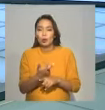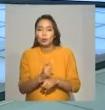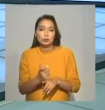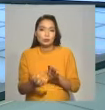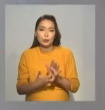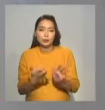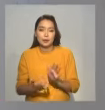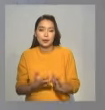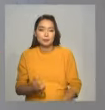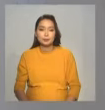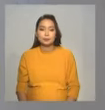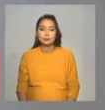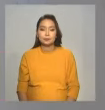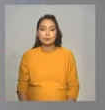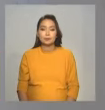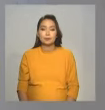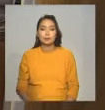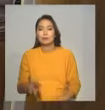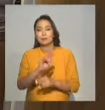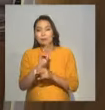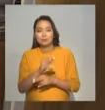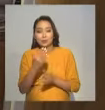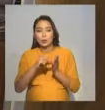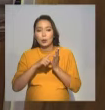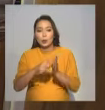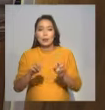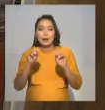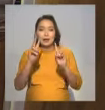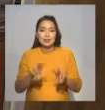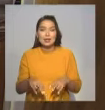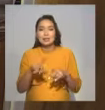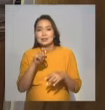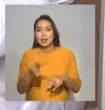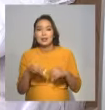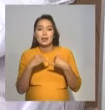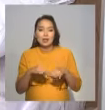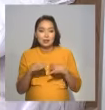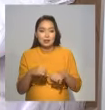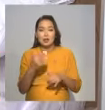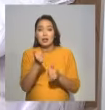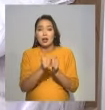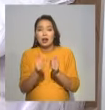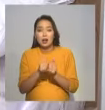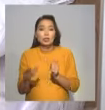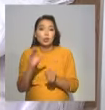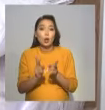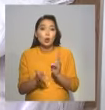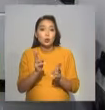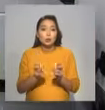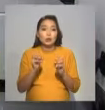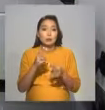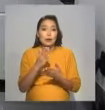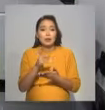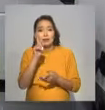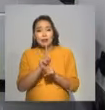корреспондентов. Обустроенные спальные комнаты, читальный зал, столовая, прачечная, на каждом этаже кухня. В такое